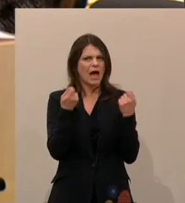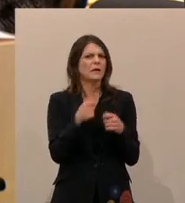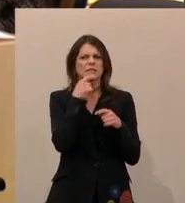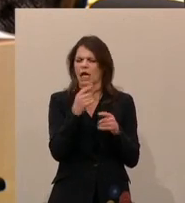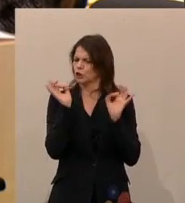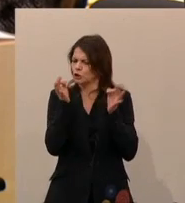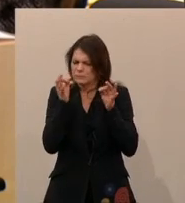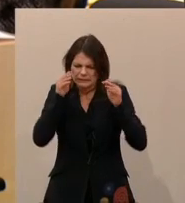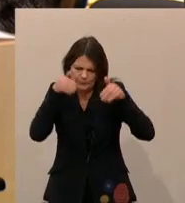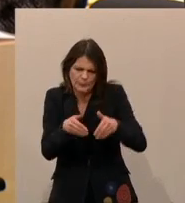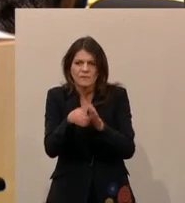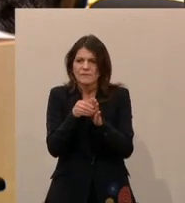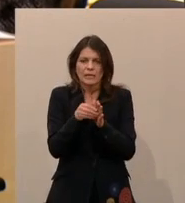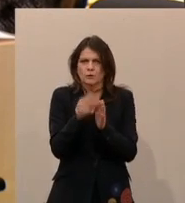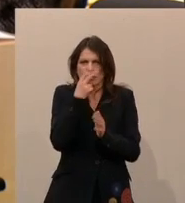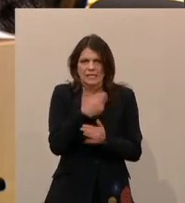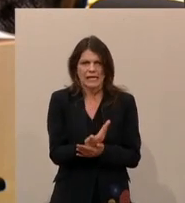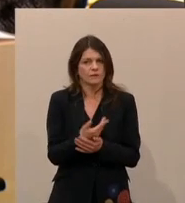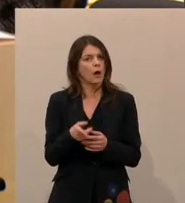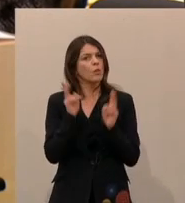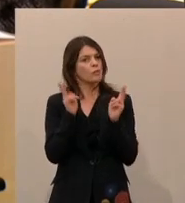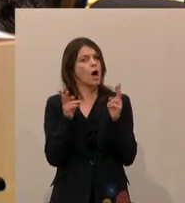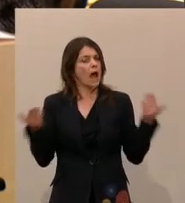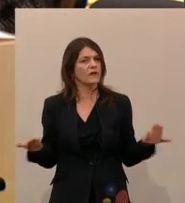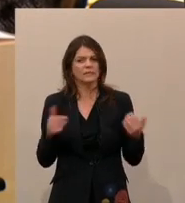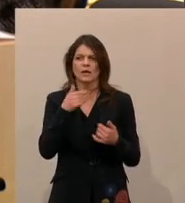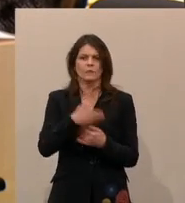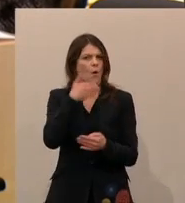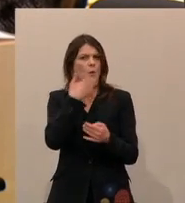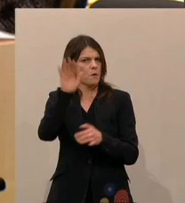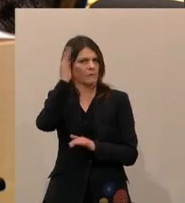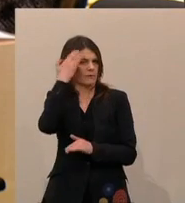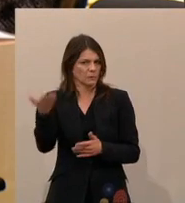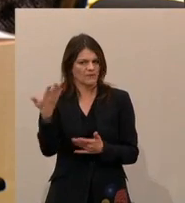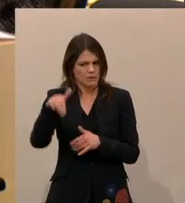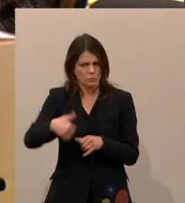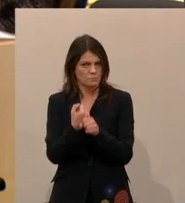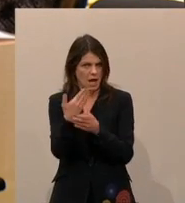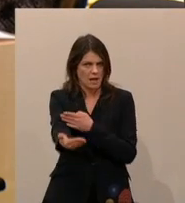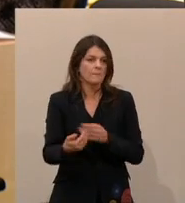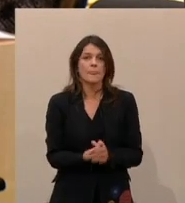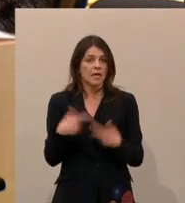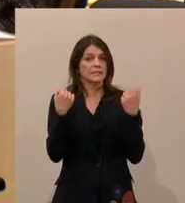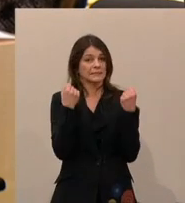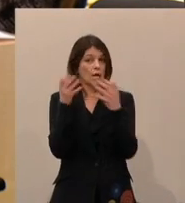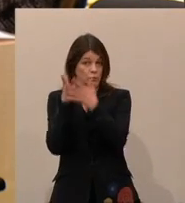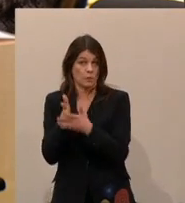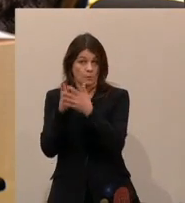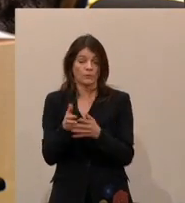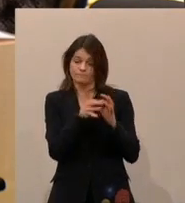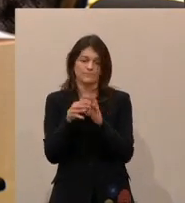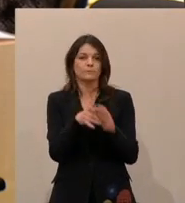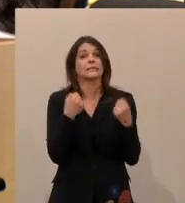auf eine spezielle Verwendung ab, da diese im Regelfall nicht bekannt gegeben wird. Zweitens Sicherheitsüberprüfungen nach